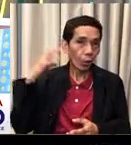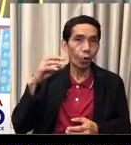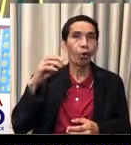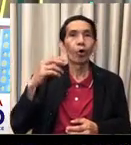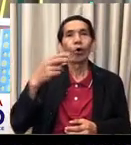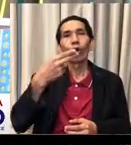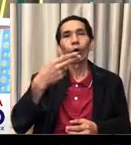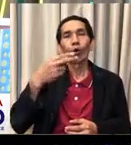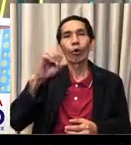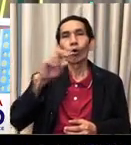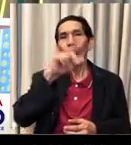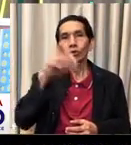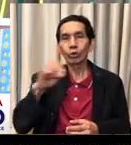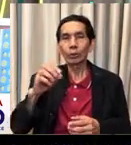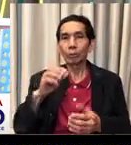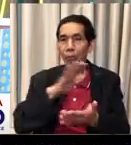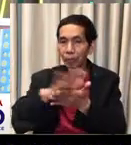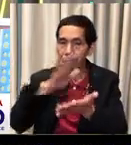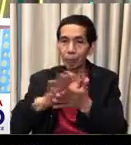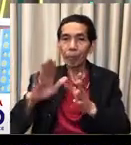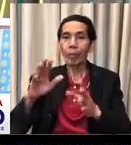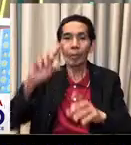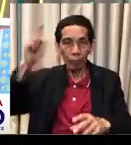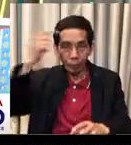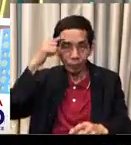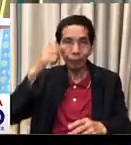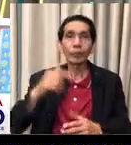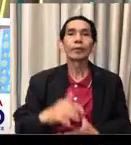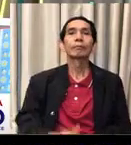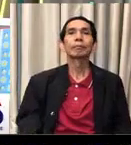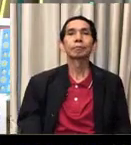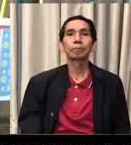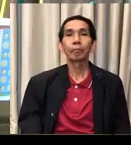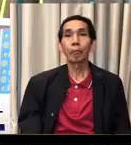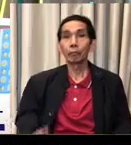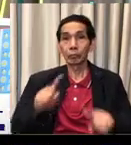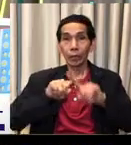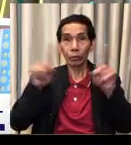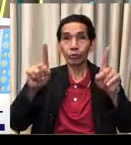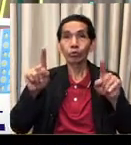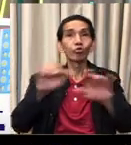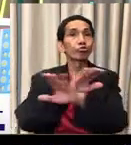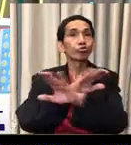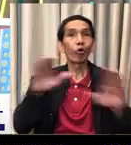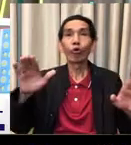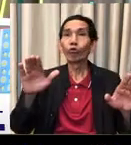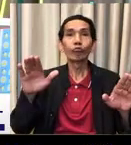Hoson, tulungan na maglinis ang gobyerno, and so on and so forth. Pero, wag ka.